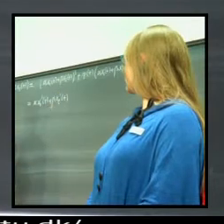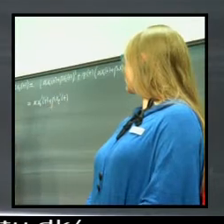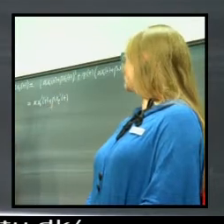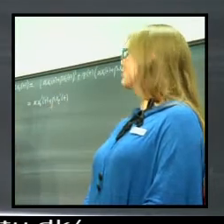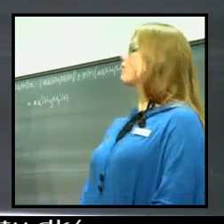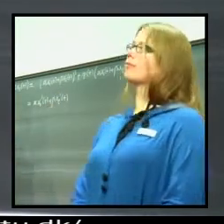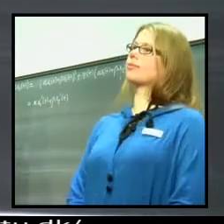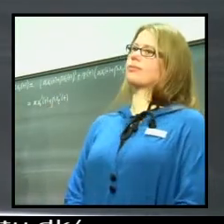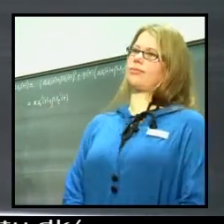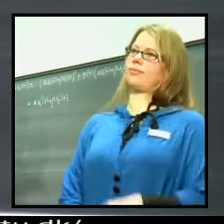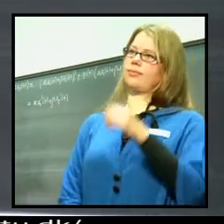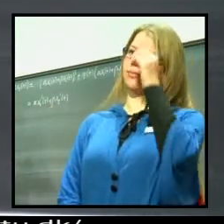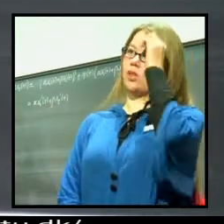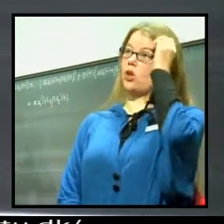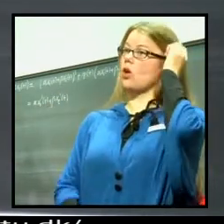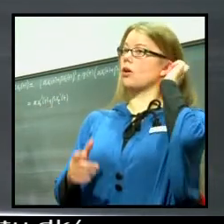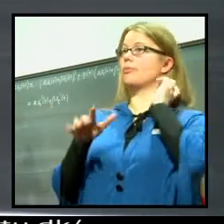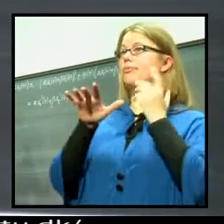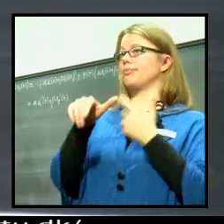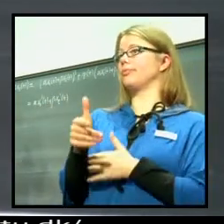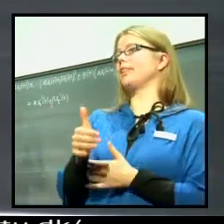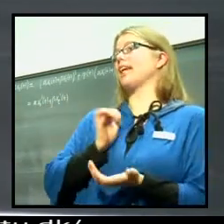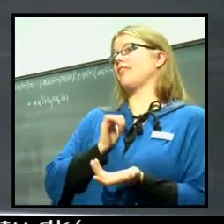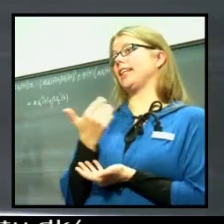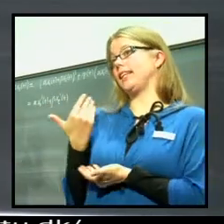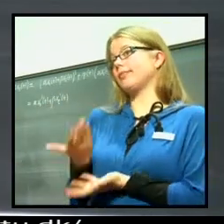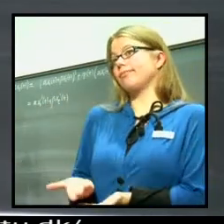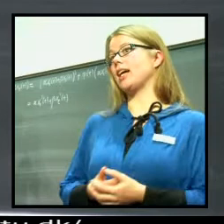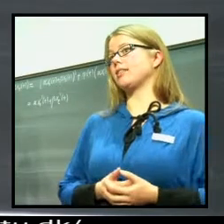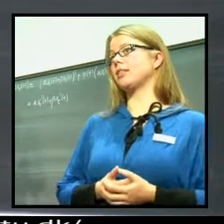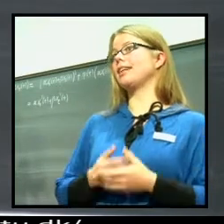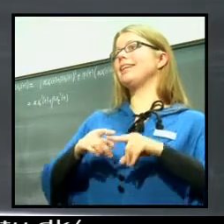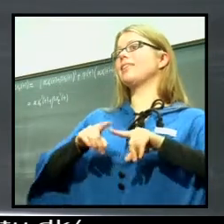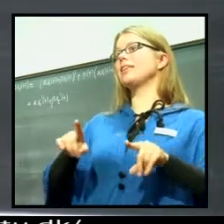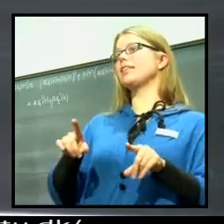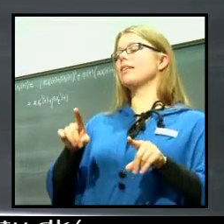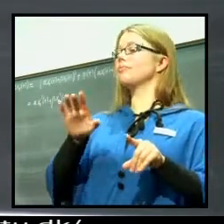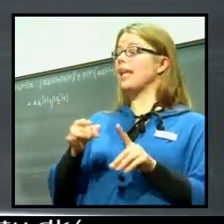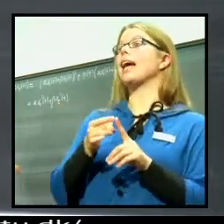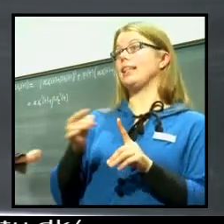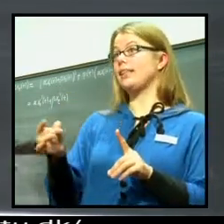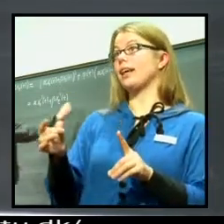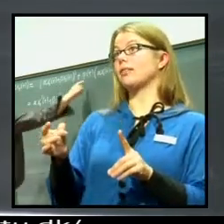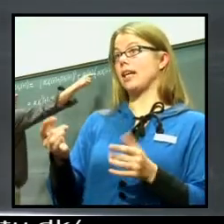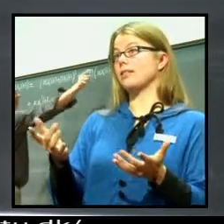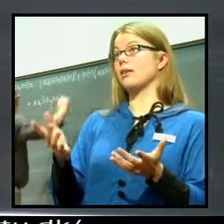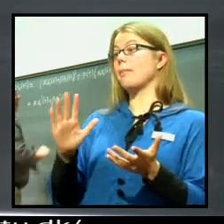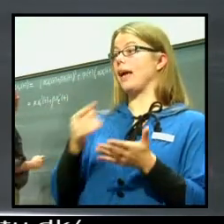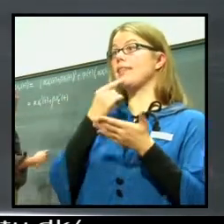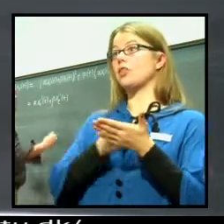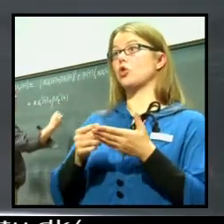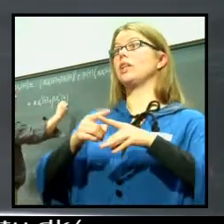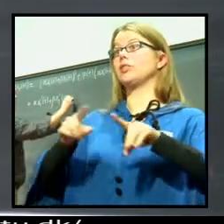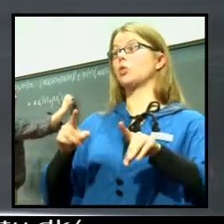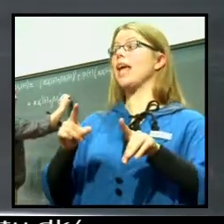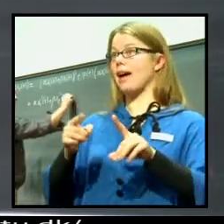t. Og det er det, der er det helt afgørende. Altså, differentiation er lineært i sig selv. Og her ganger jeg jo